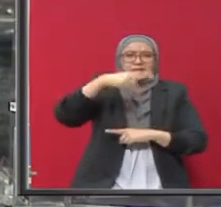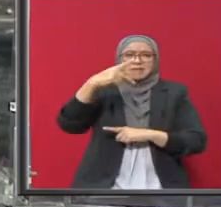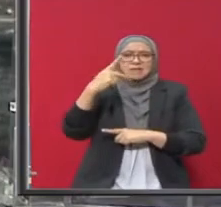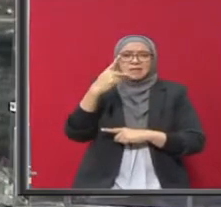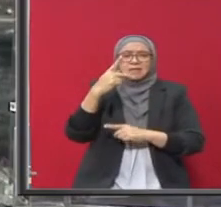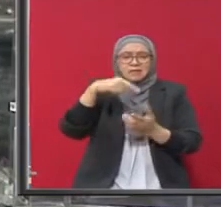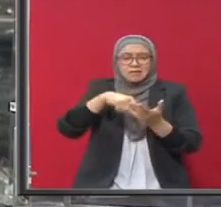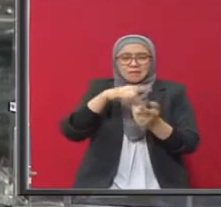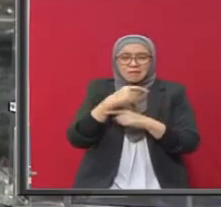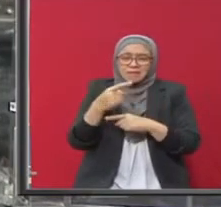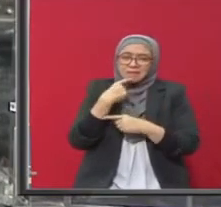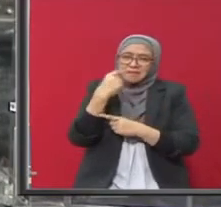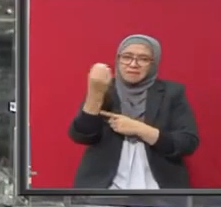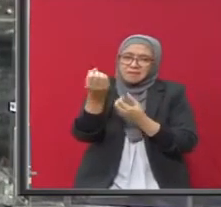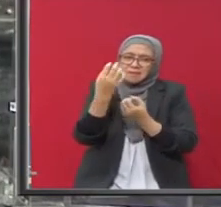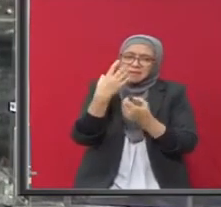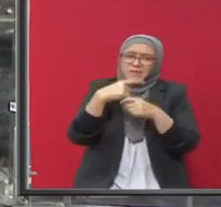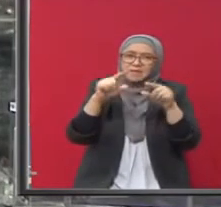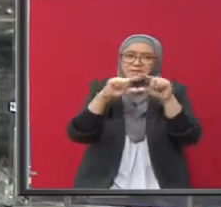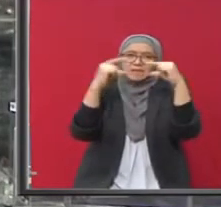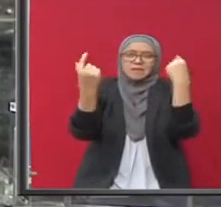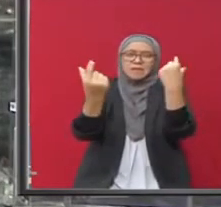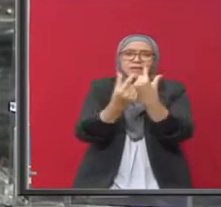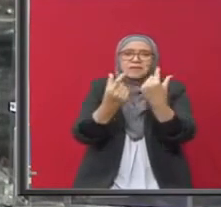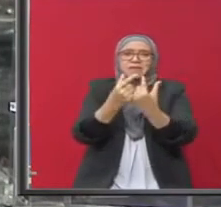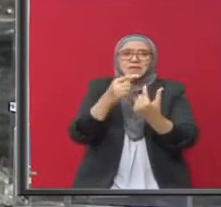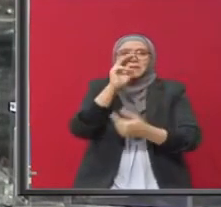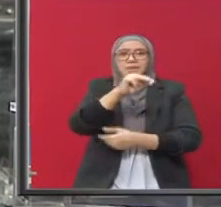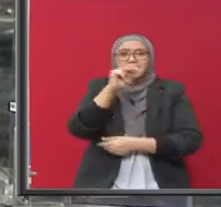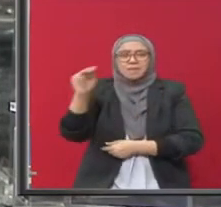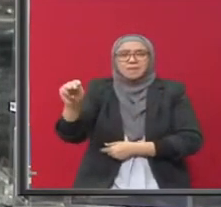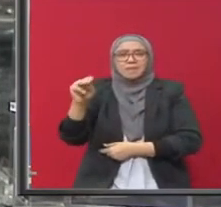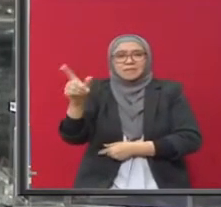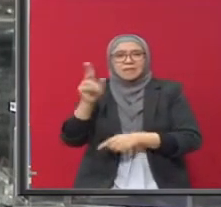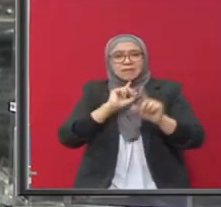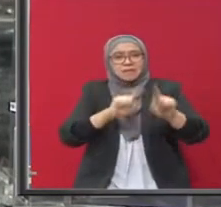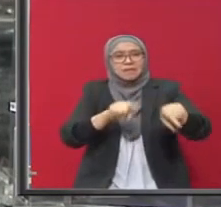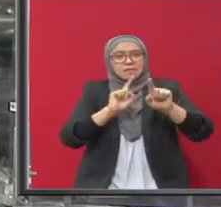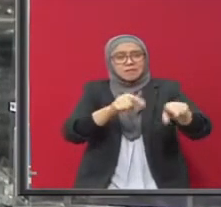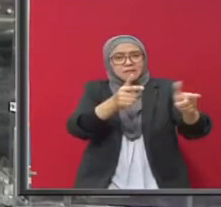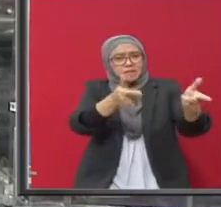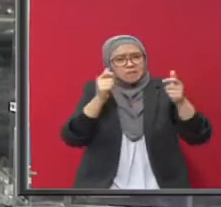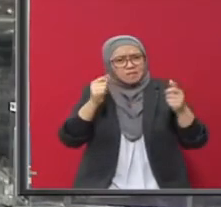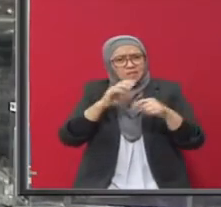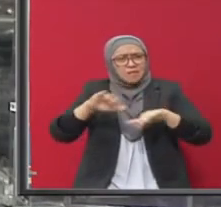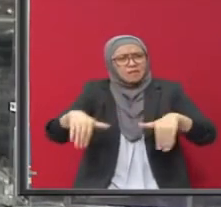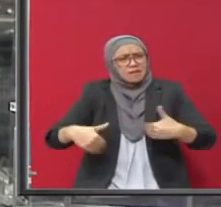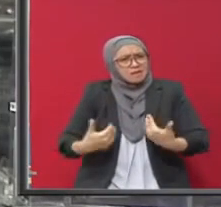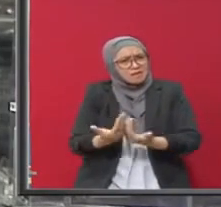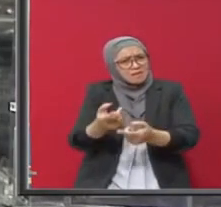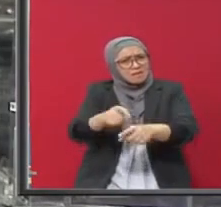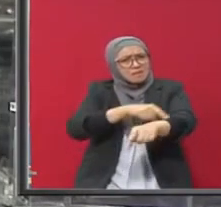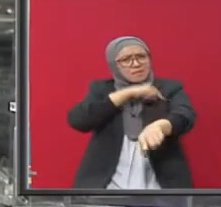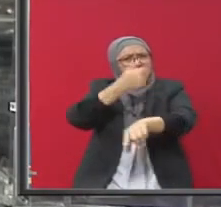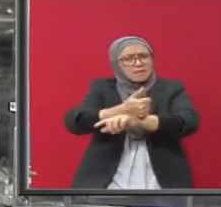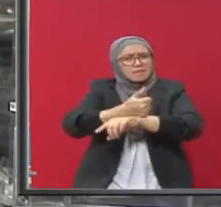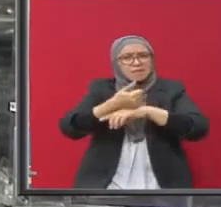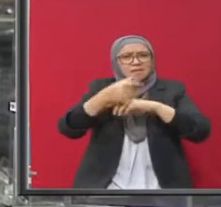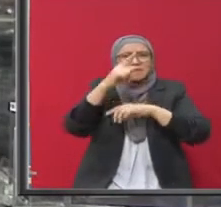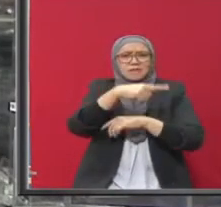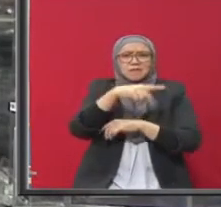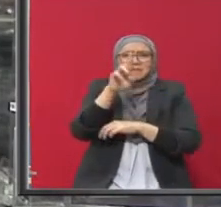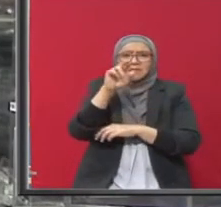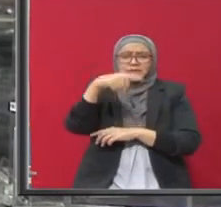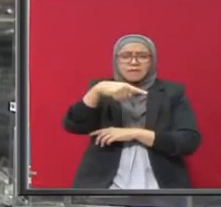Multimedia telah menubuhkan pasukan respon pantas PRP. Sejauh manakah penubuhan PRP ini telah beroperasi